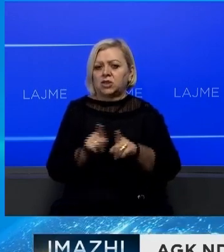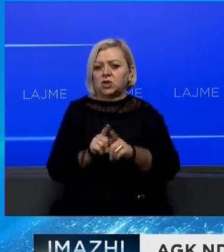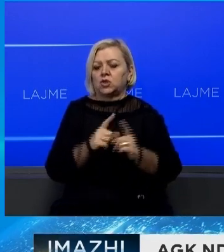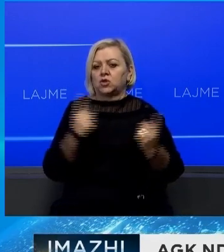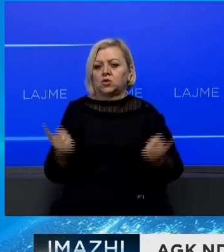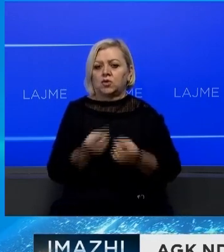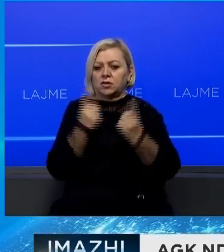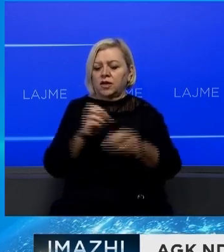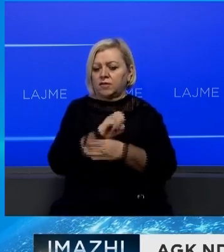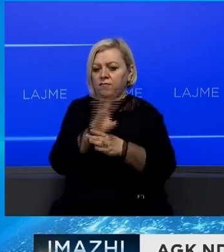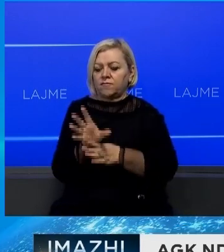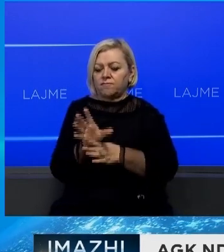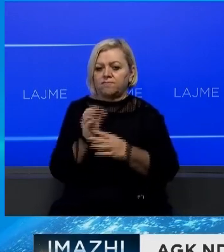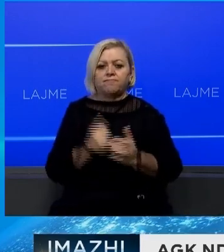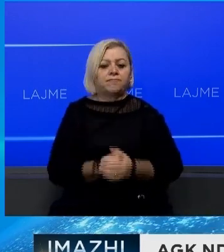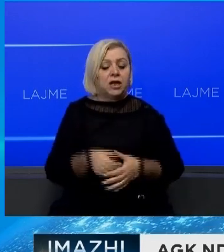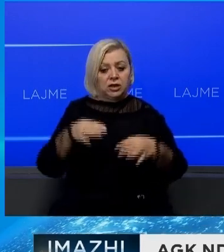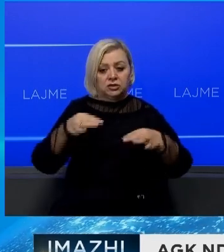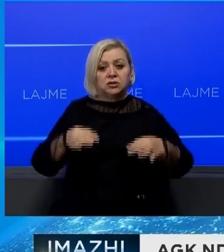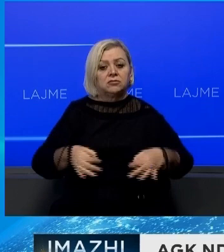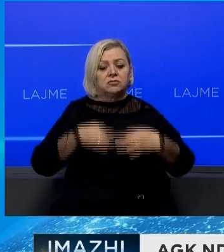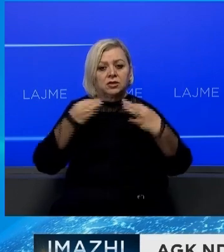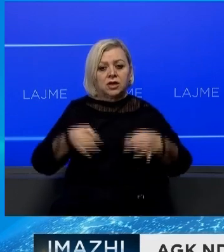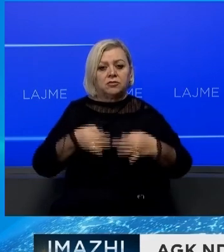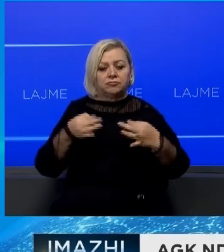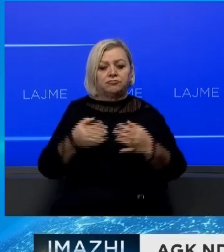një ceremoni e cila është bërë mundshme pak mbështetje së